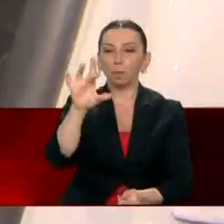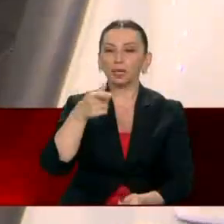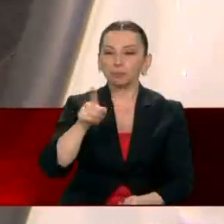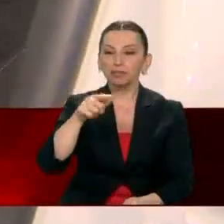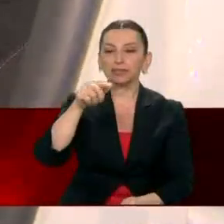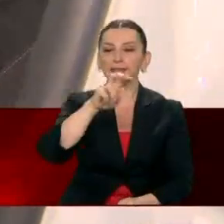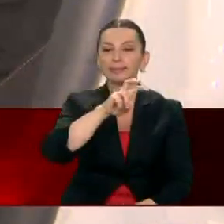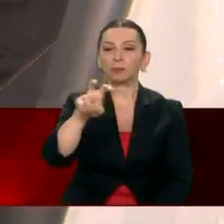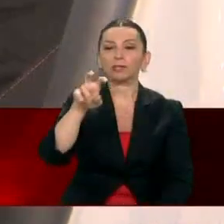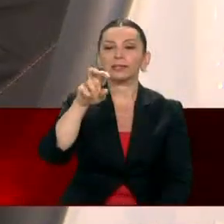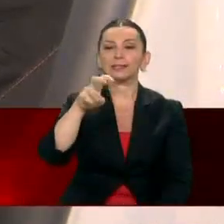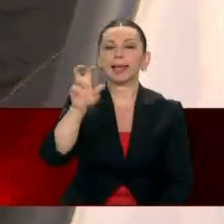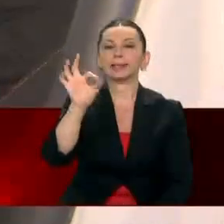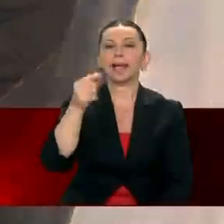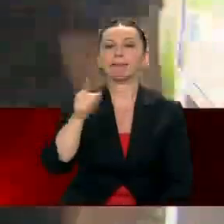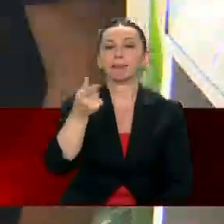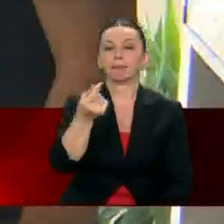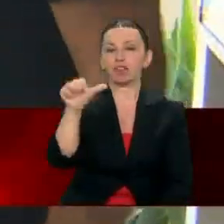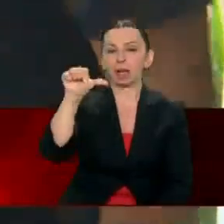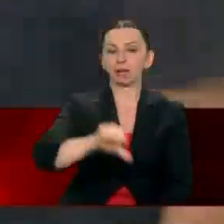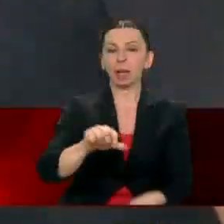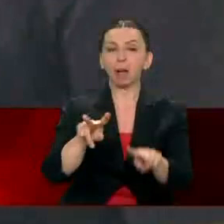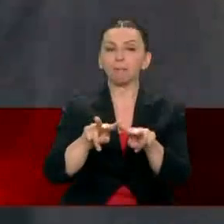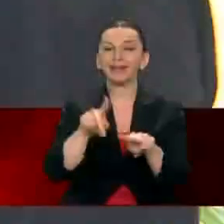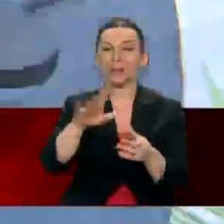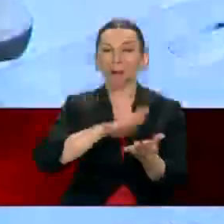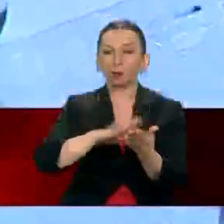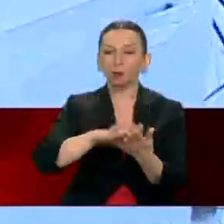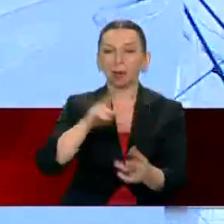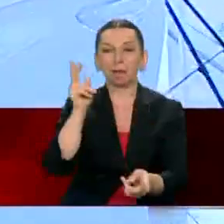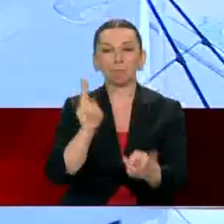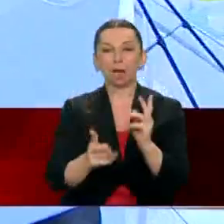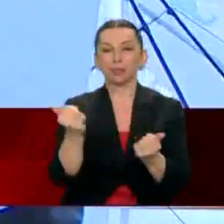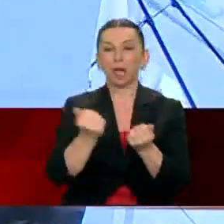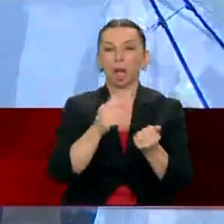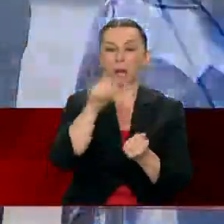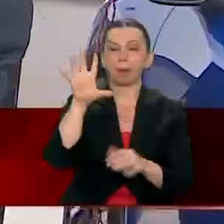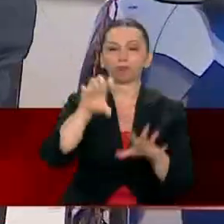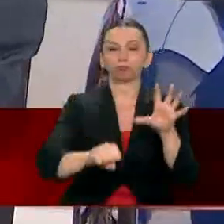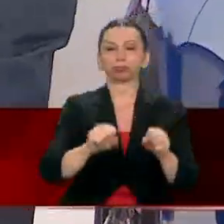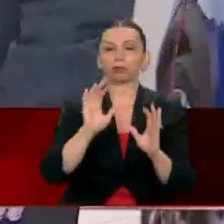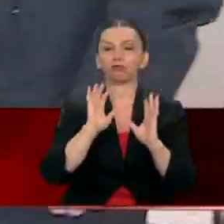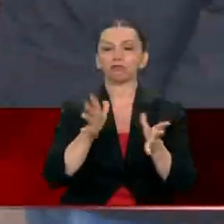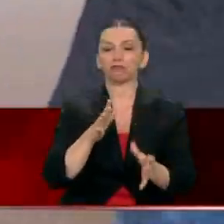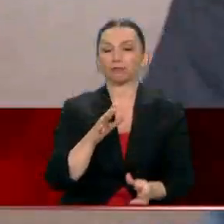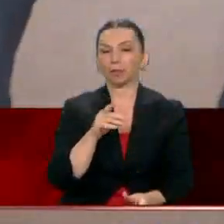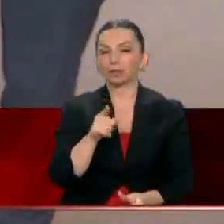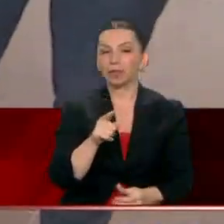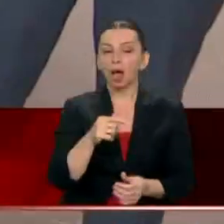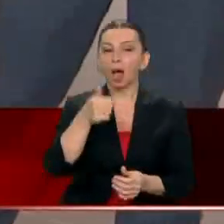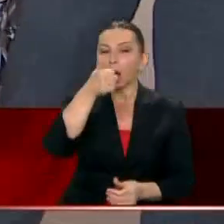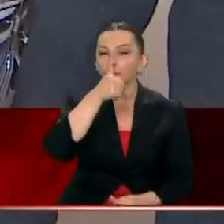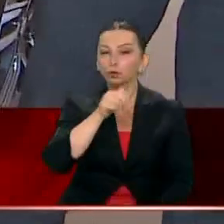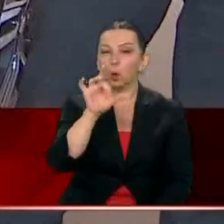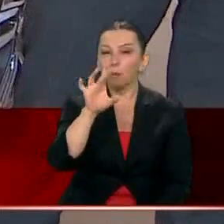liradan 880 bin liraya kadar inebiliyor. Matrah güncellemesi bazı otomobillerdeki talebi arttırdı. Bu başına duyduğumuz araba